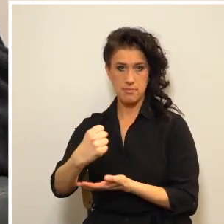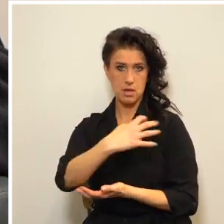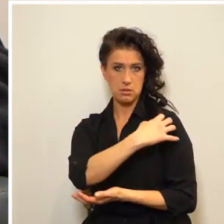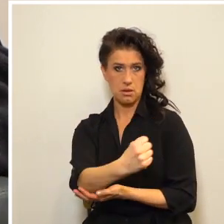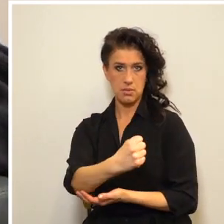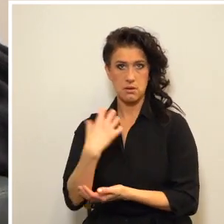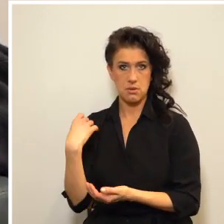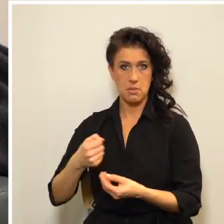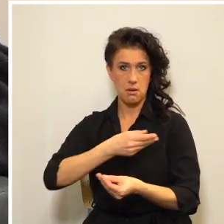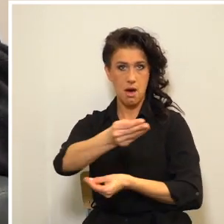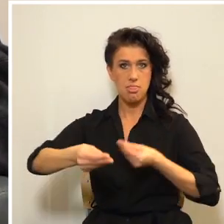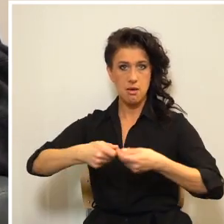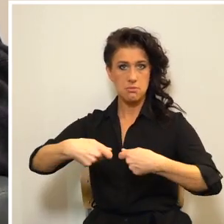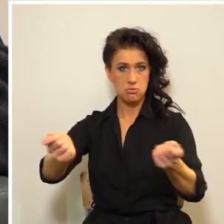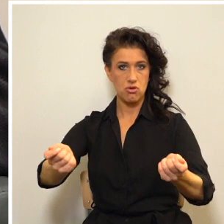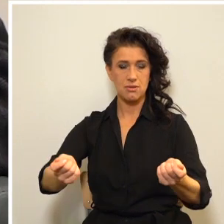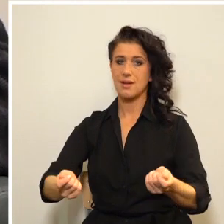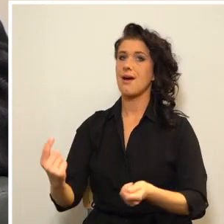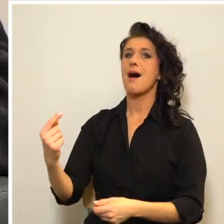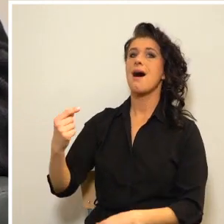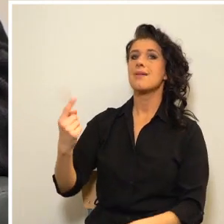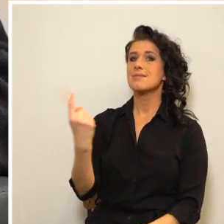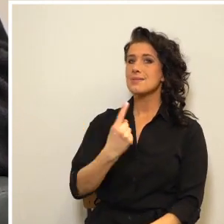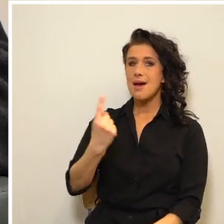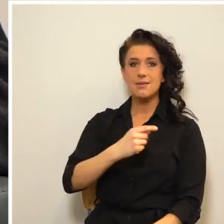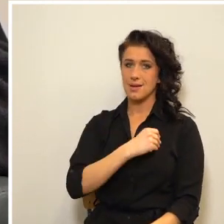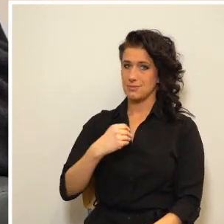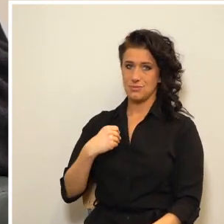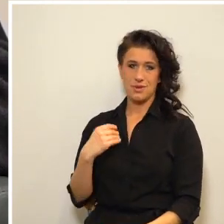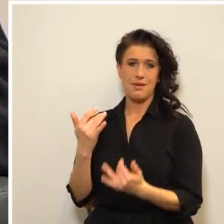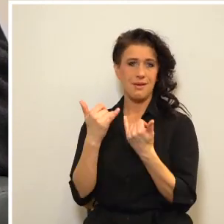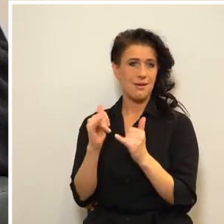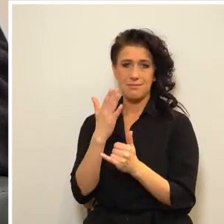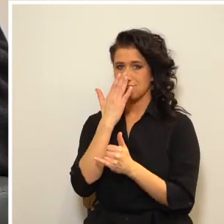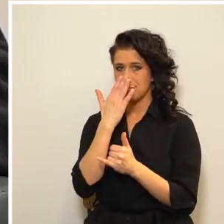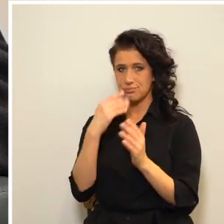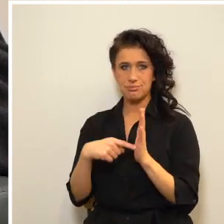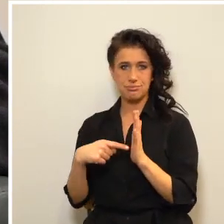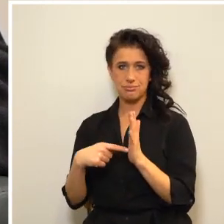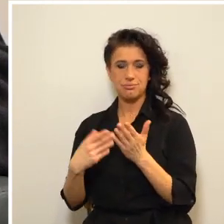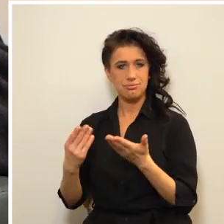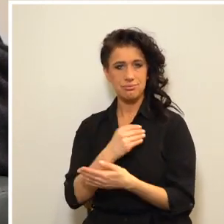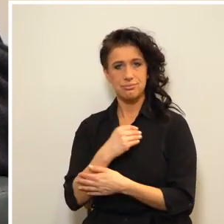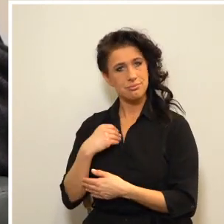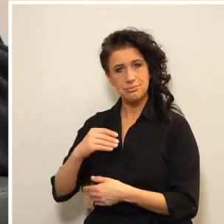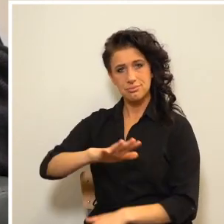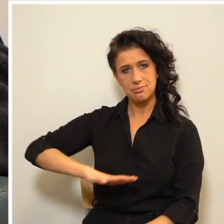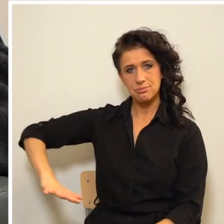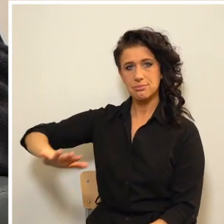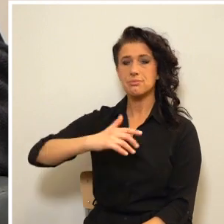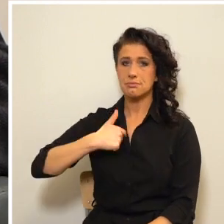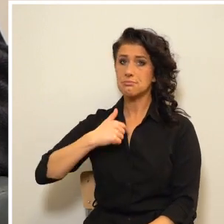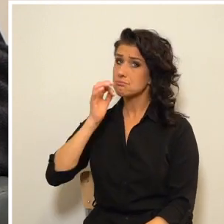naszym prawodawstwie zakazana to można to sprawdzić u nas w ogóle jest taka takie Jeśli ja coś